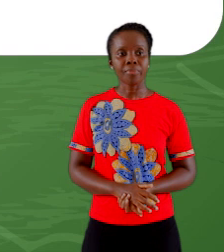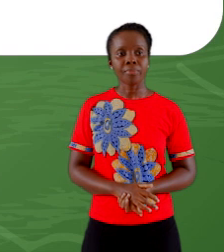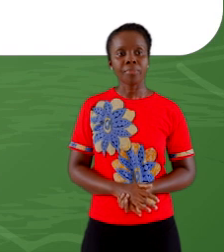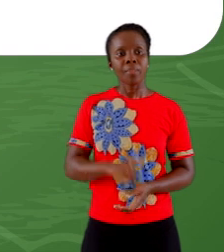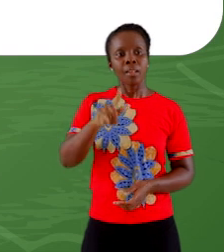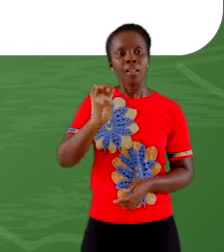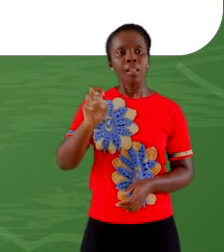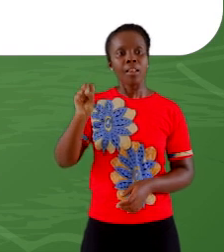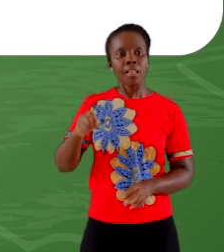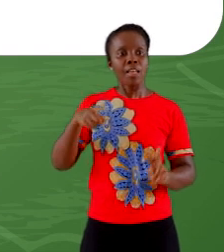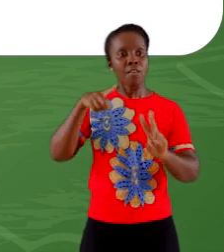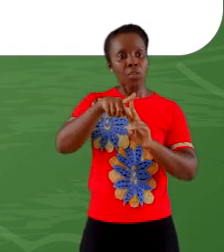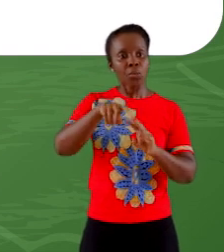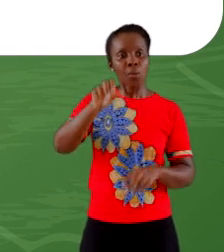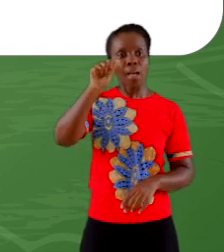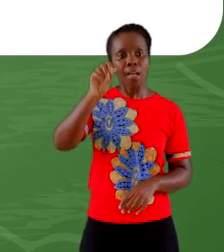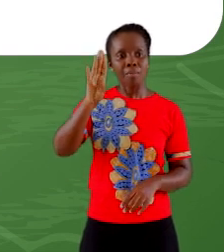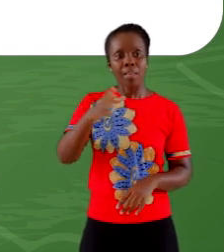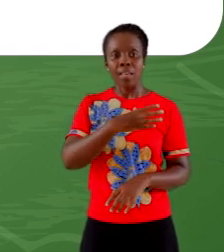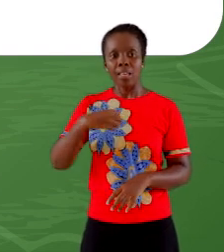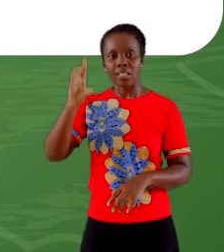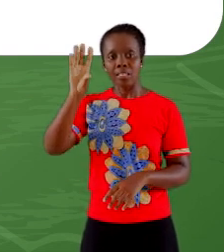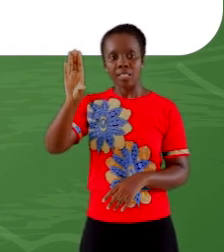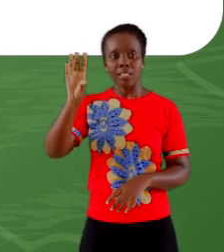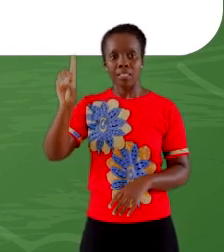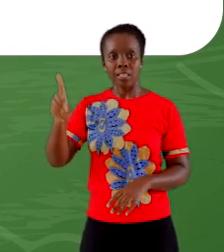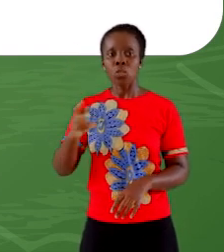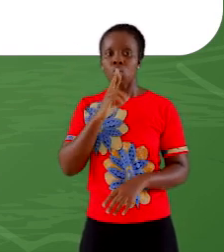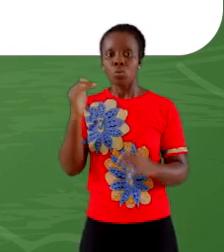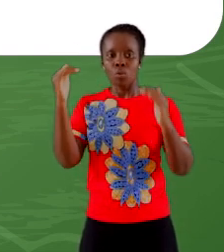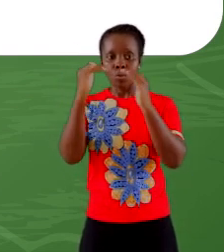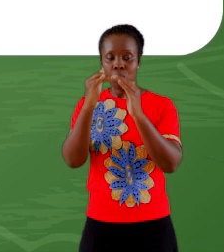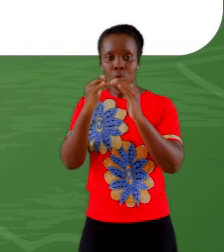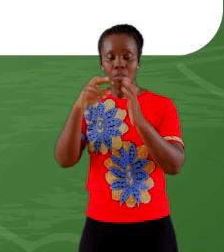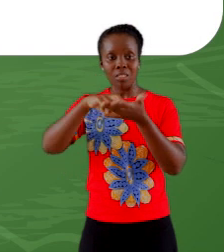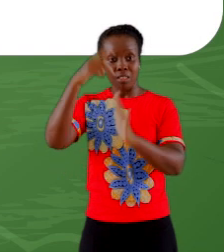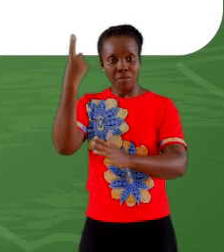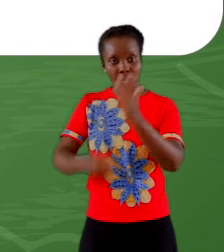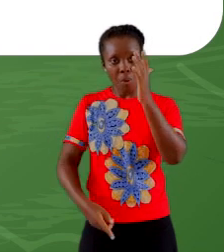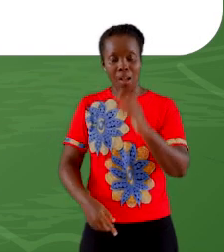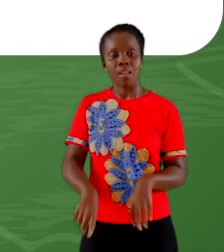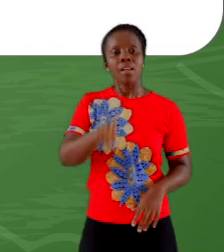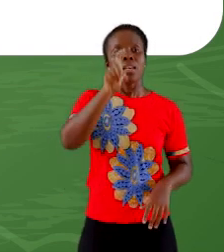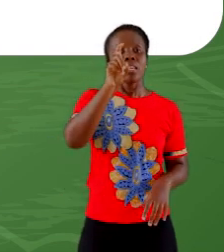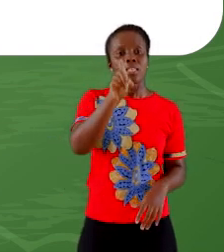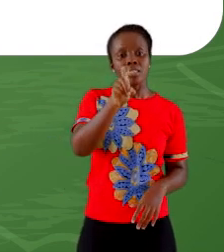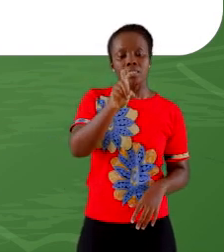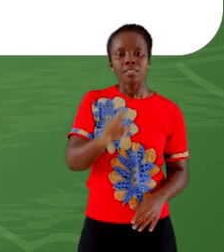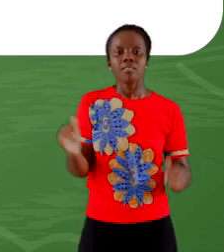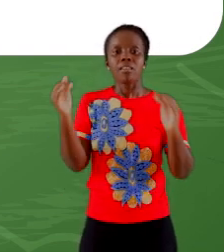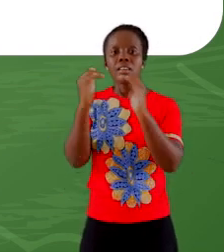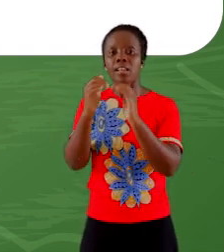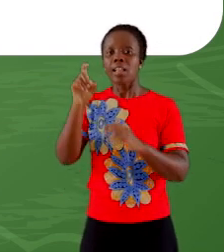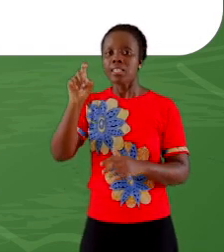Les vecteurs AB et CD sont égaux, équivaut à